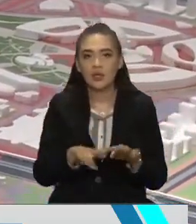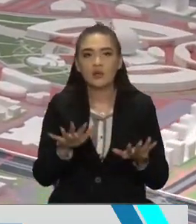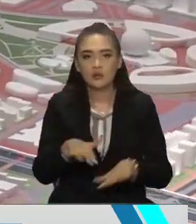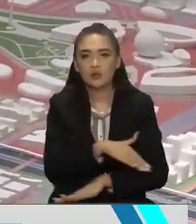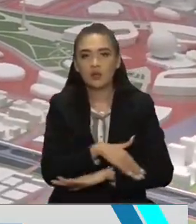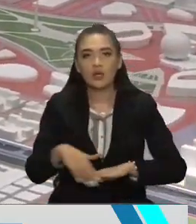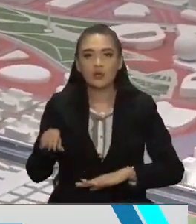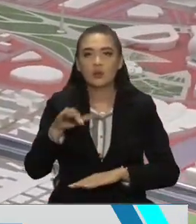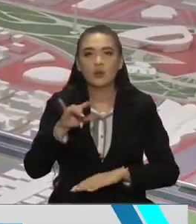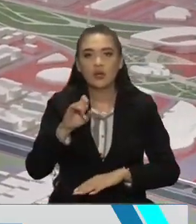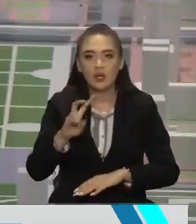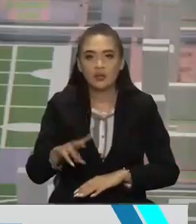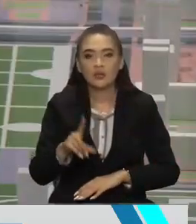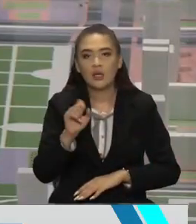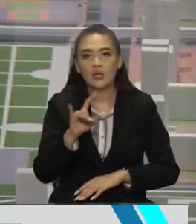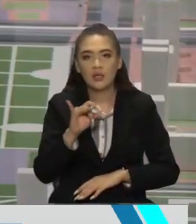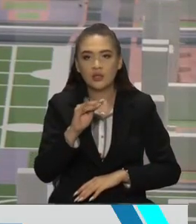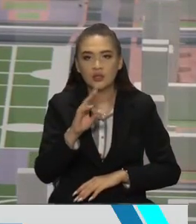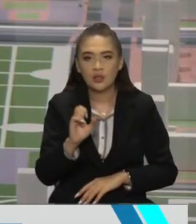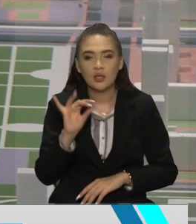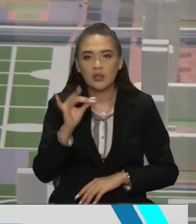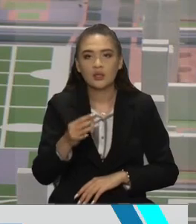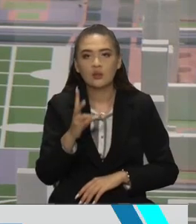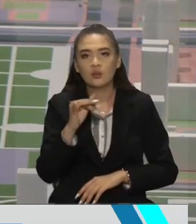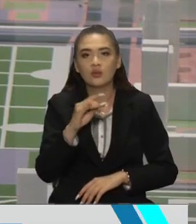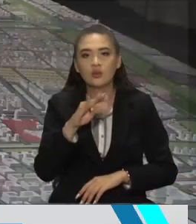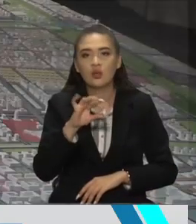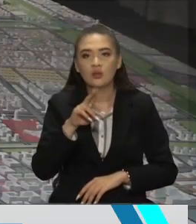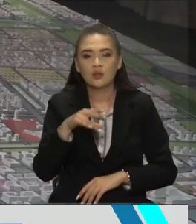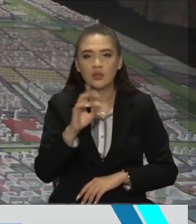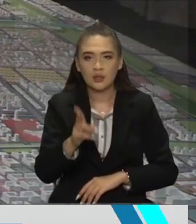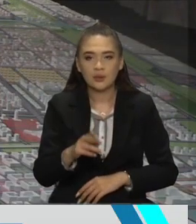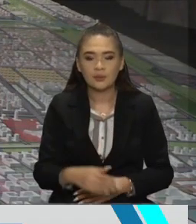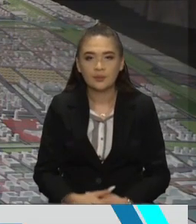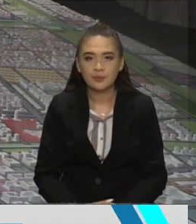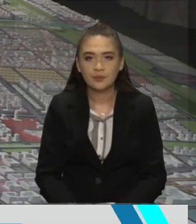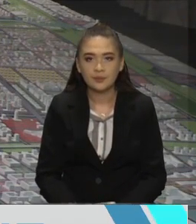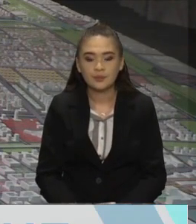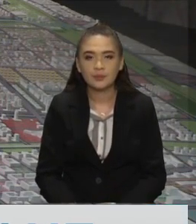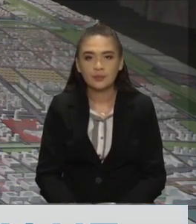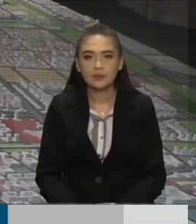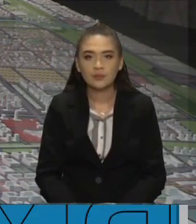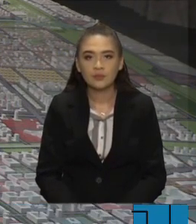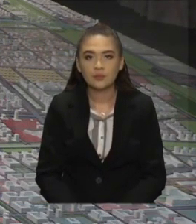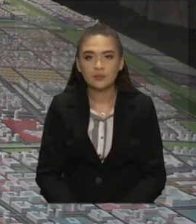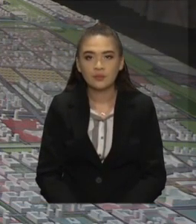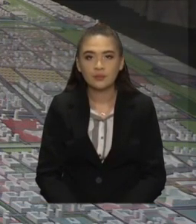Туран, в районах Заречный и аллеи Мынжылдык. Марк Блюшко, Айханым Максаткызы, Наурыз Базаров, Жибек Жылы.